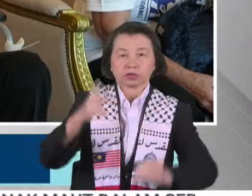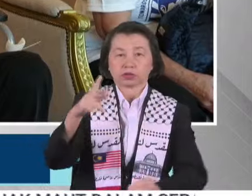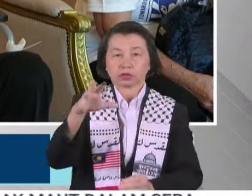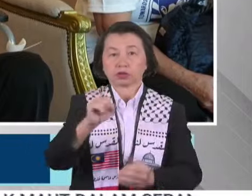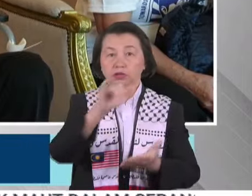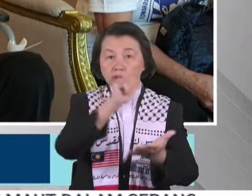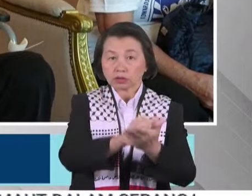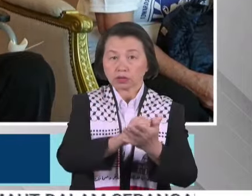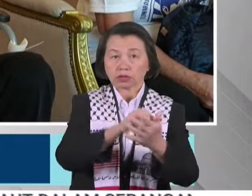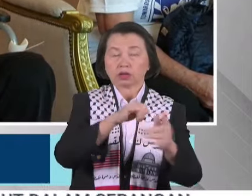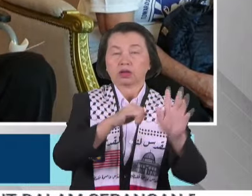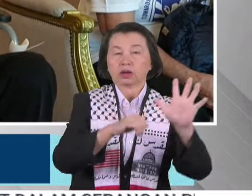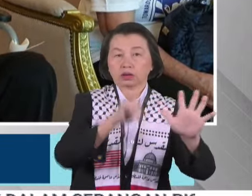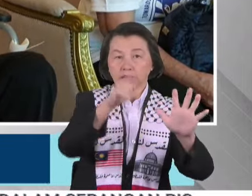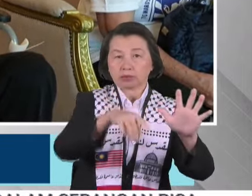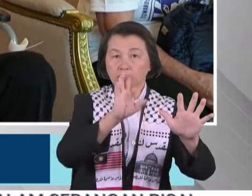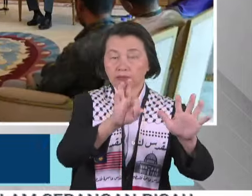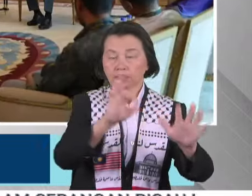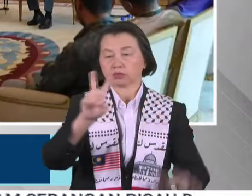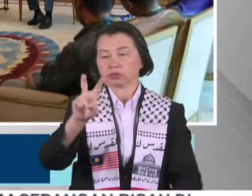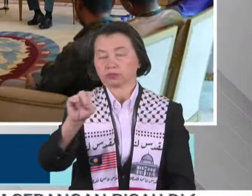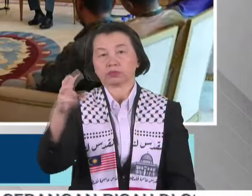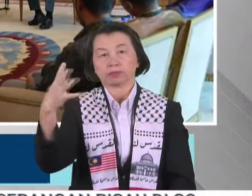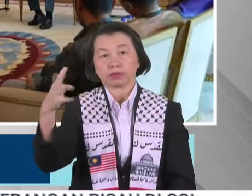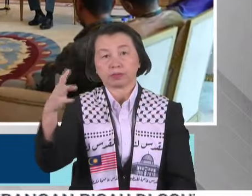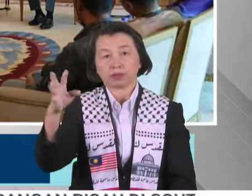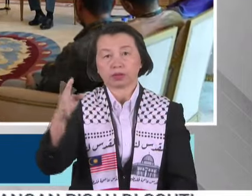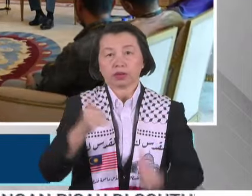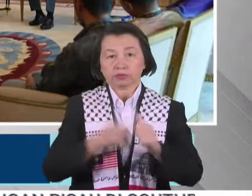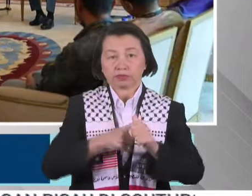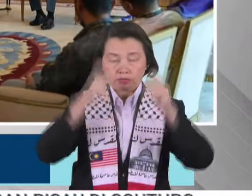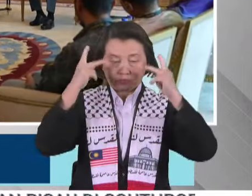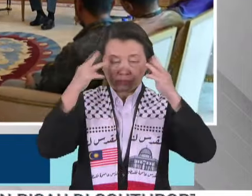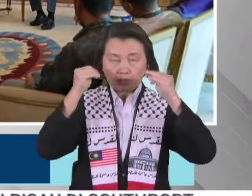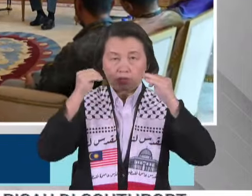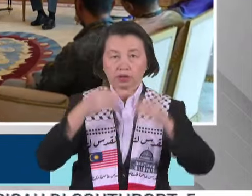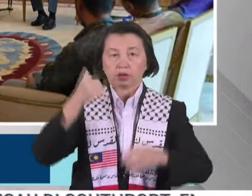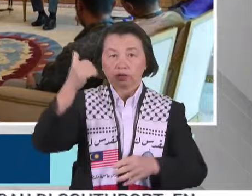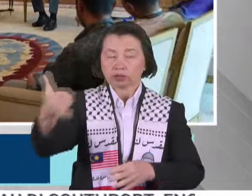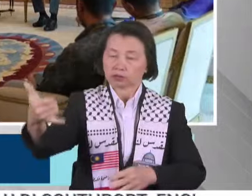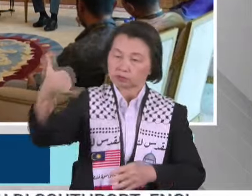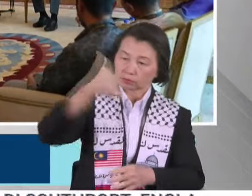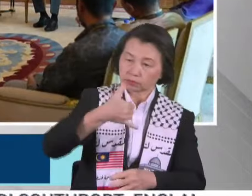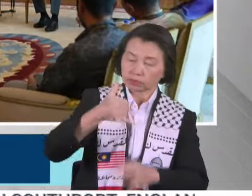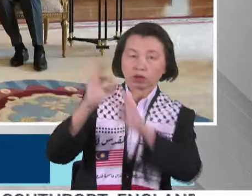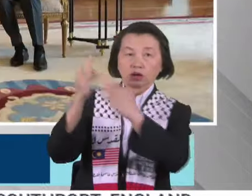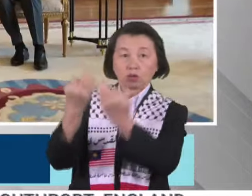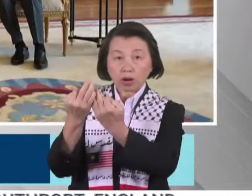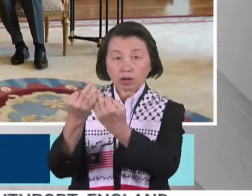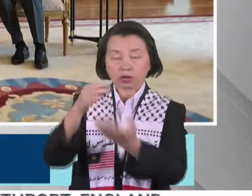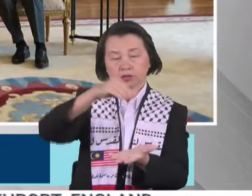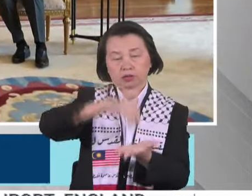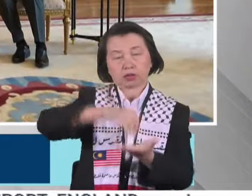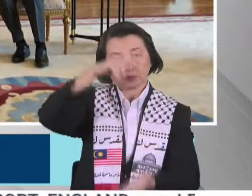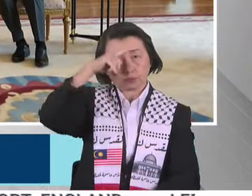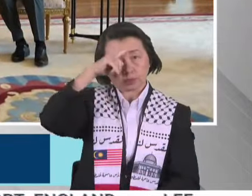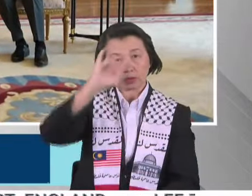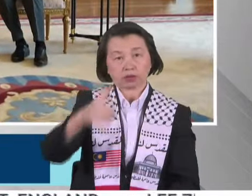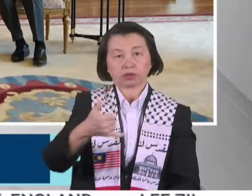kes terbabit pada 5 September 2014. Terdahulu, Perdana Menteri terima kunjungan keluarga mendiang di Putrajaya.